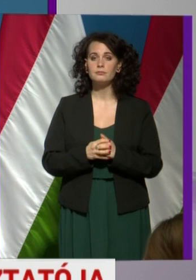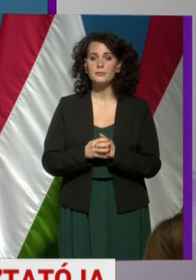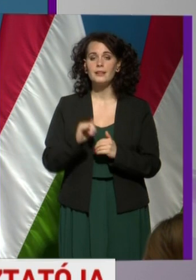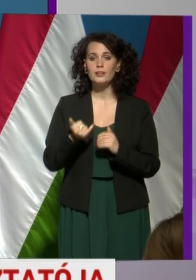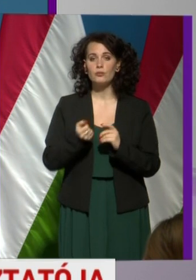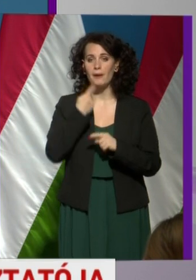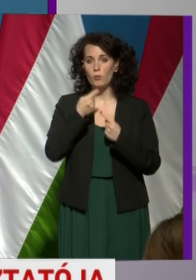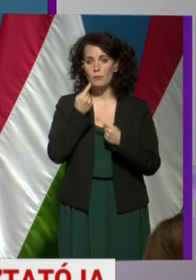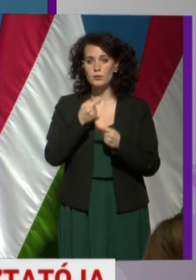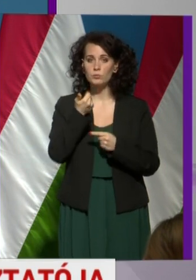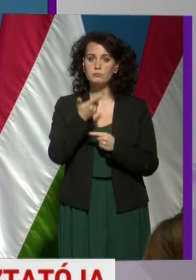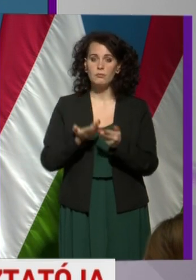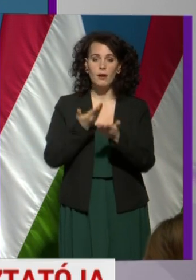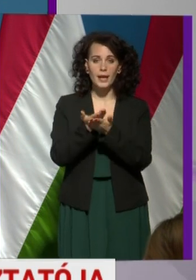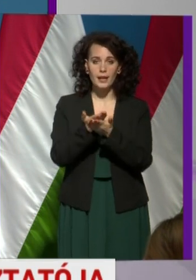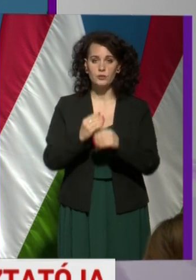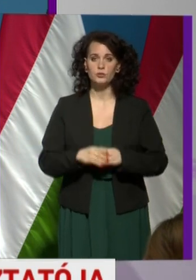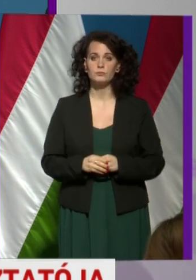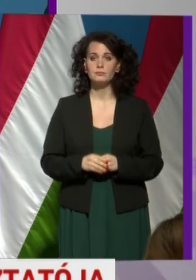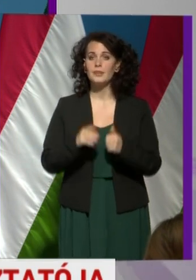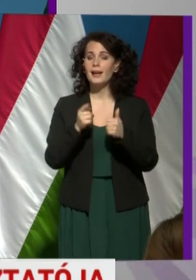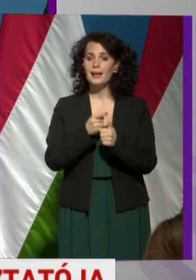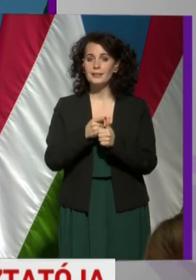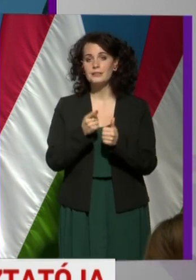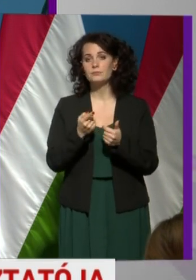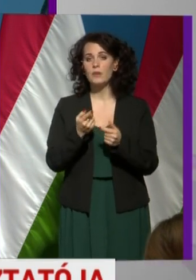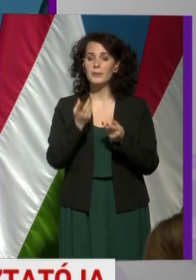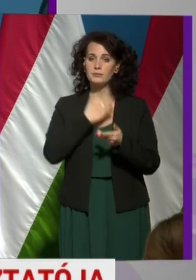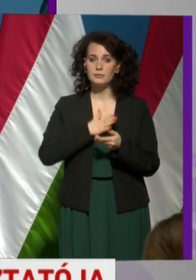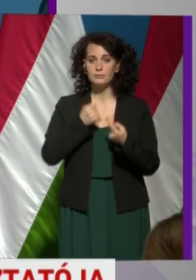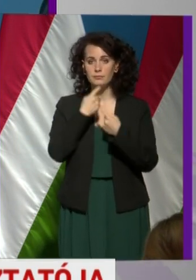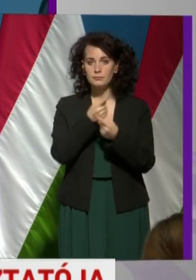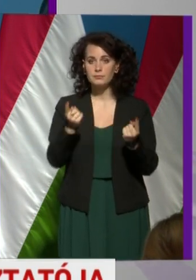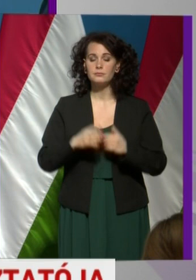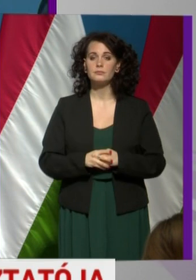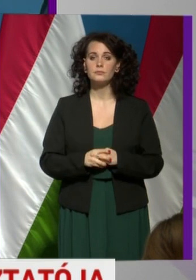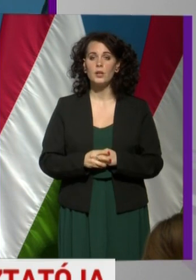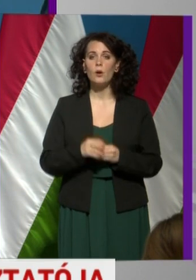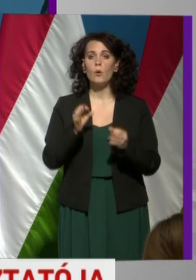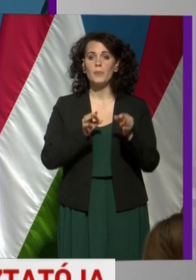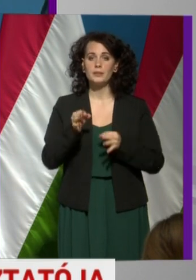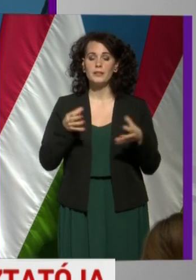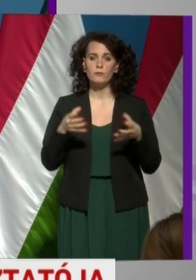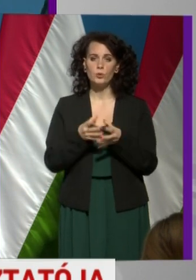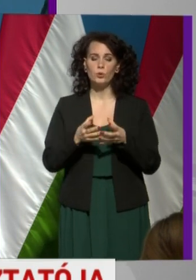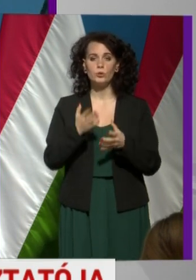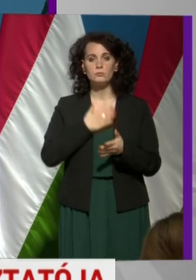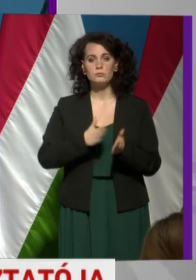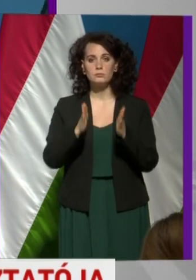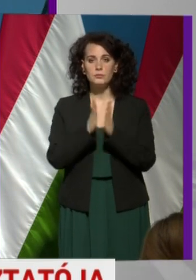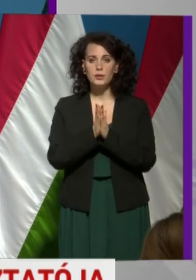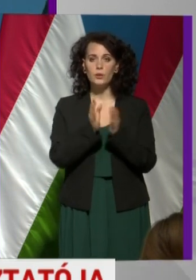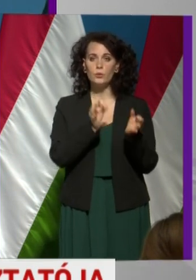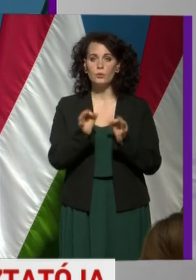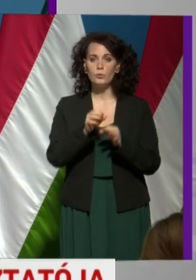néhány ajánlást. Az egyik ilyen, amit most szeretnék Önökkel ismertetni, hogy az operatív törzs arra kéri az ügyfeleket,